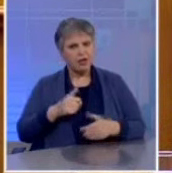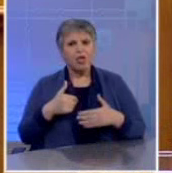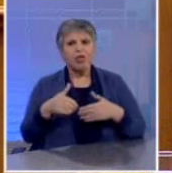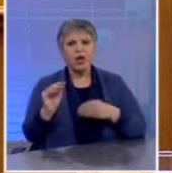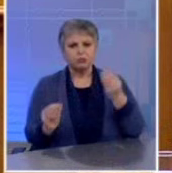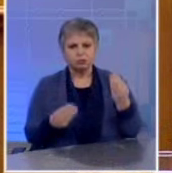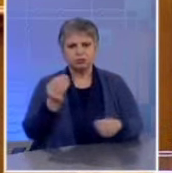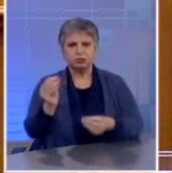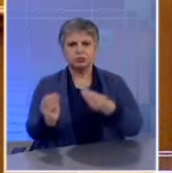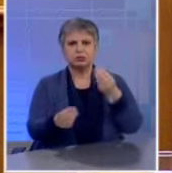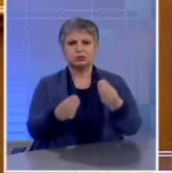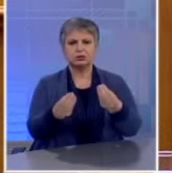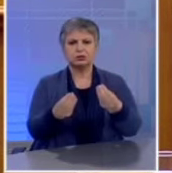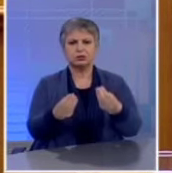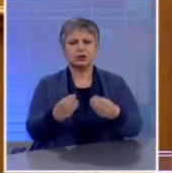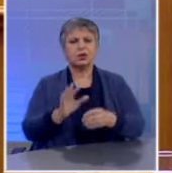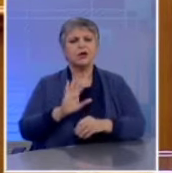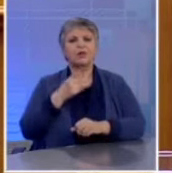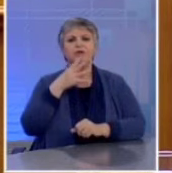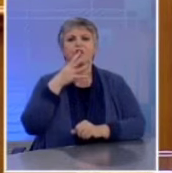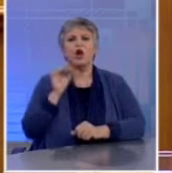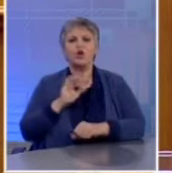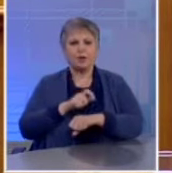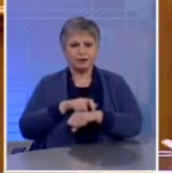ξέρετε, δεν έχουμε να κάνουμε με μικροποσά.